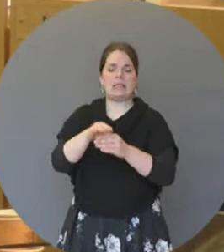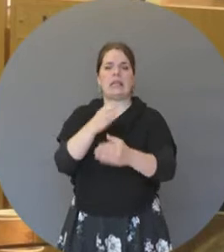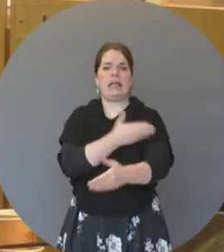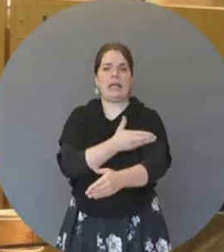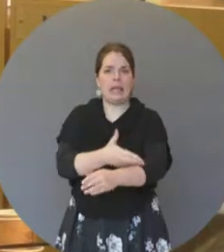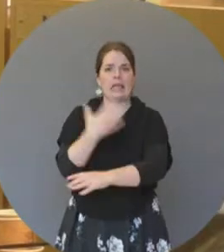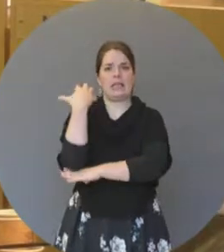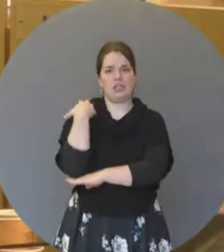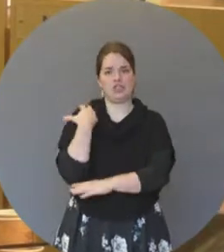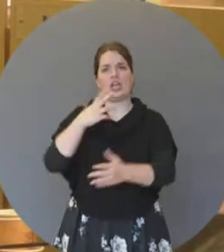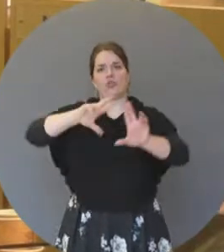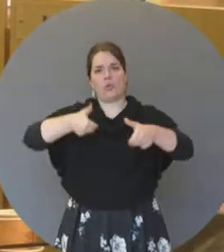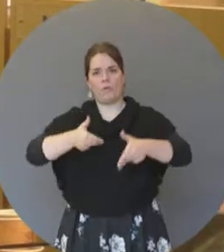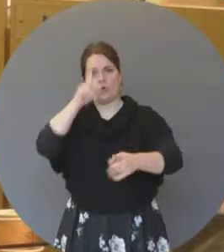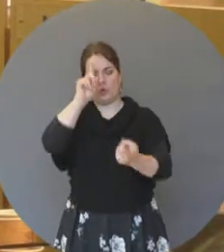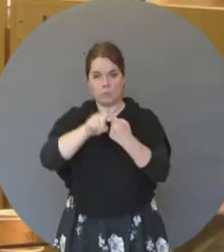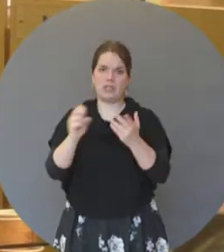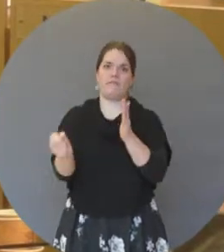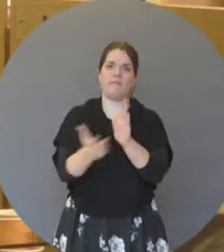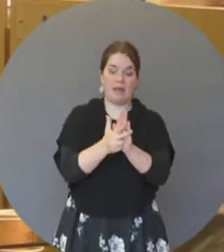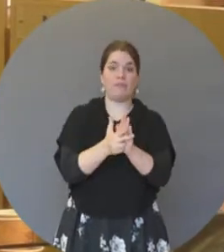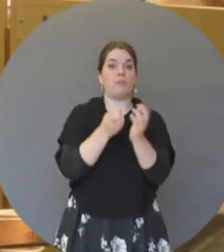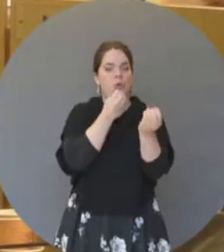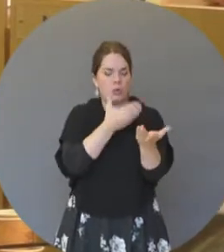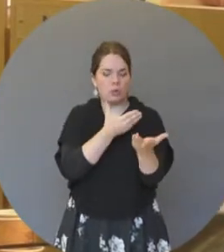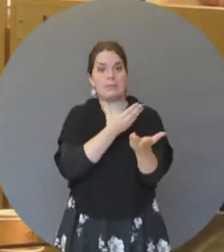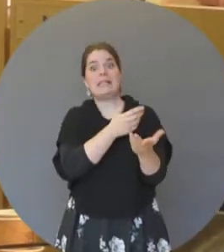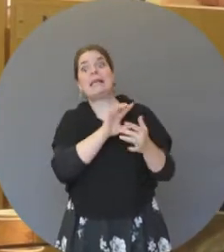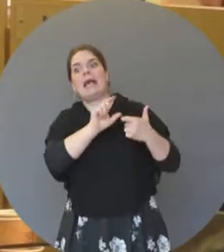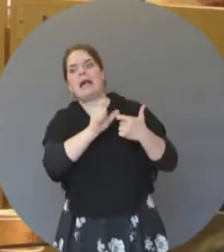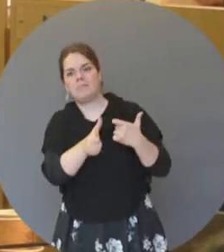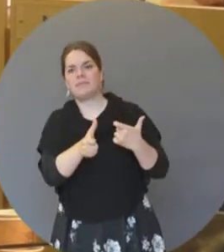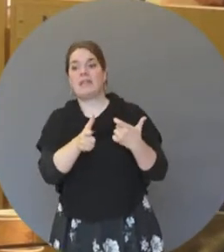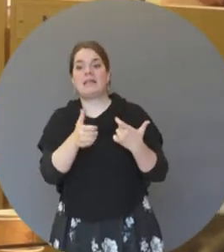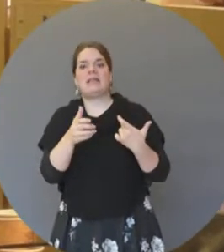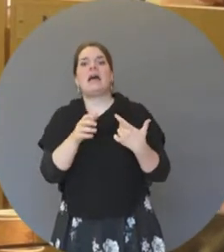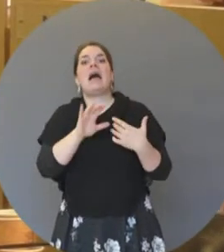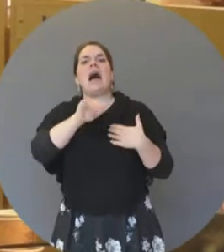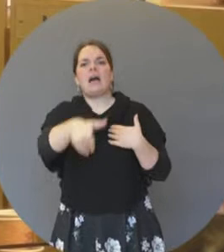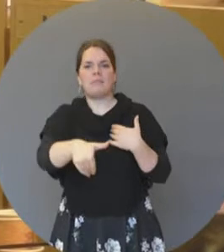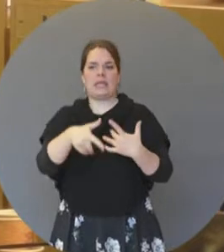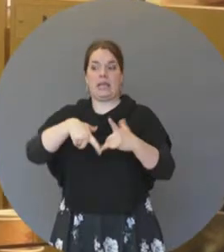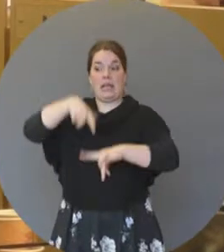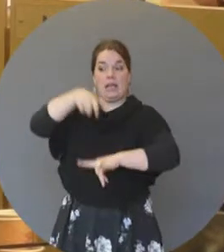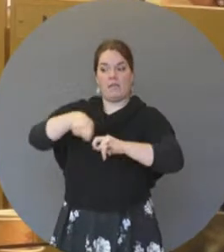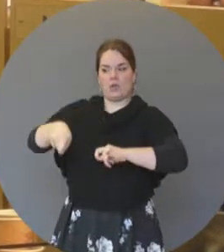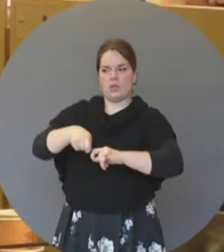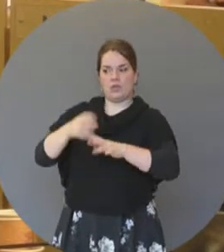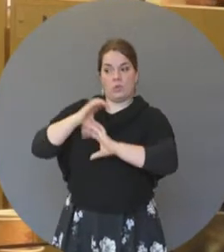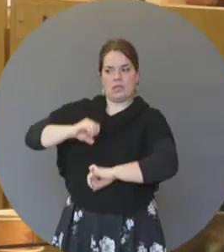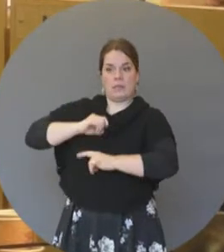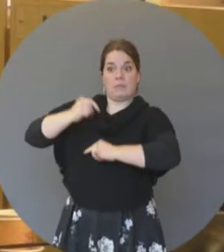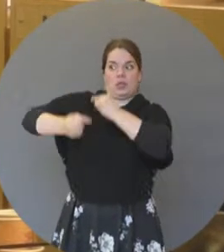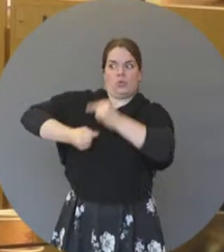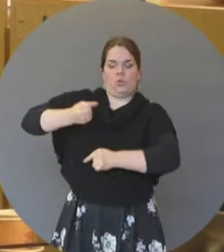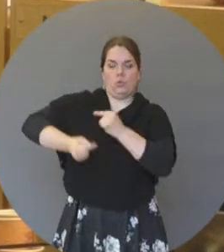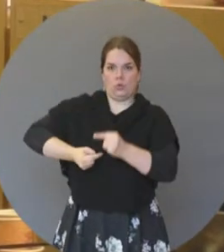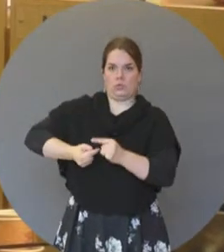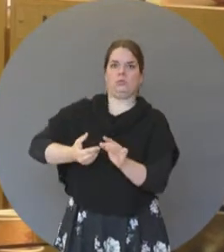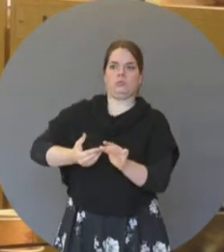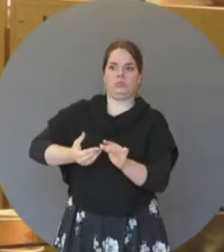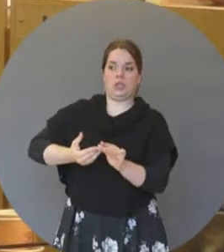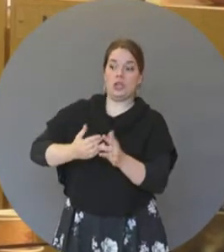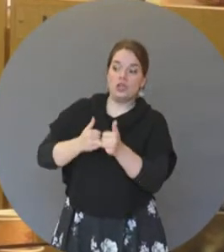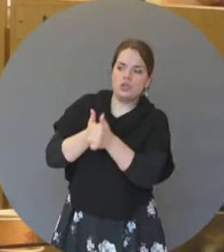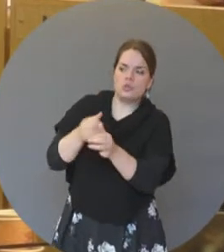charges la convention d'objectifs de rajouter après évaluation de l'expérimentation en cours et sous couvert de